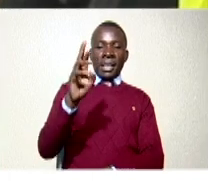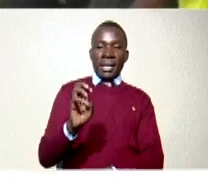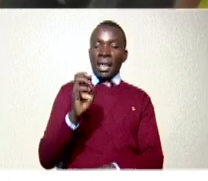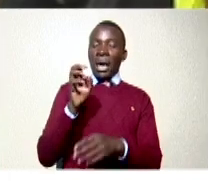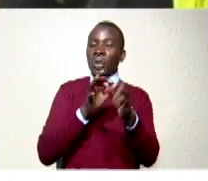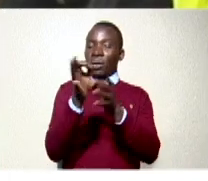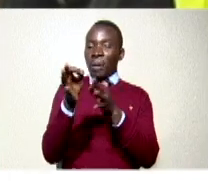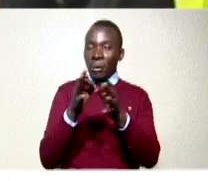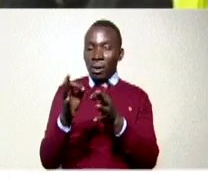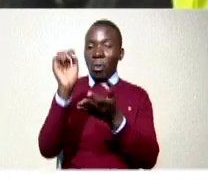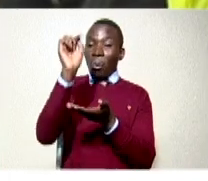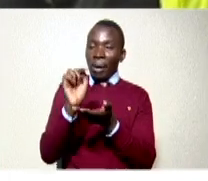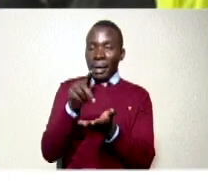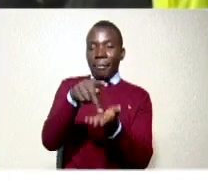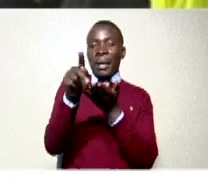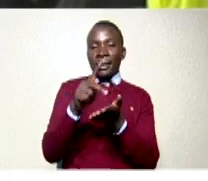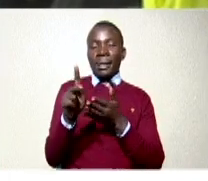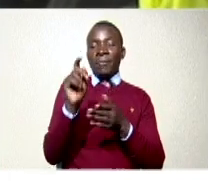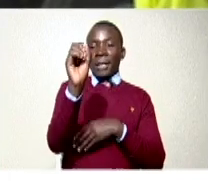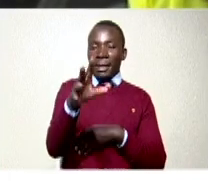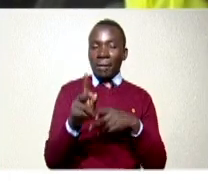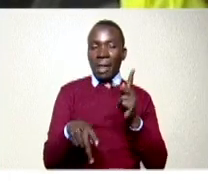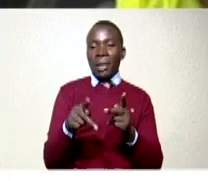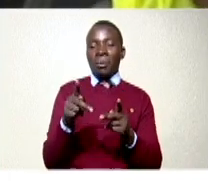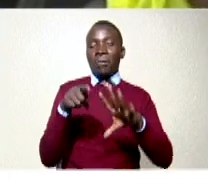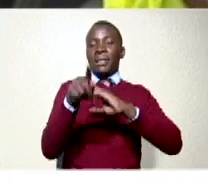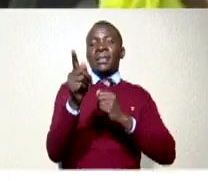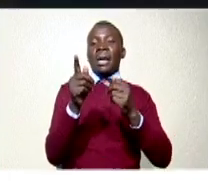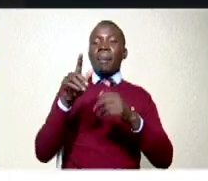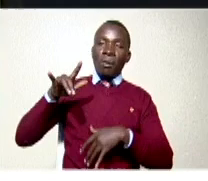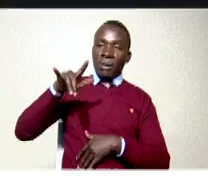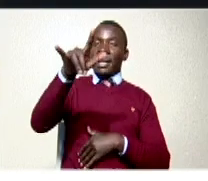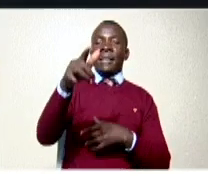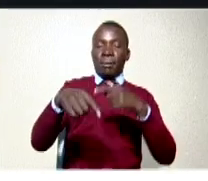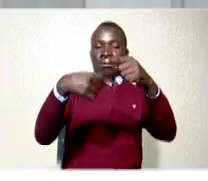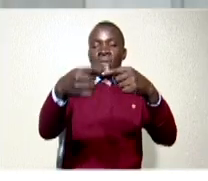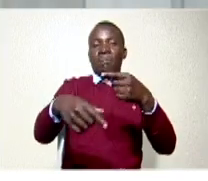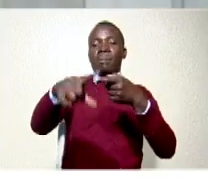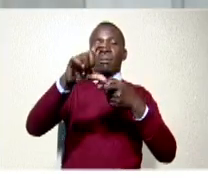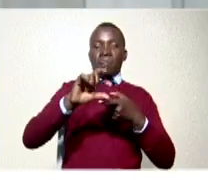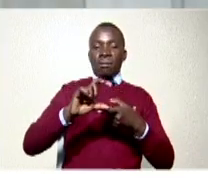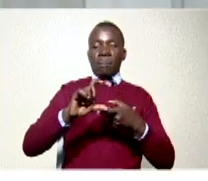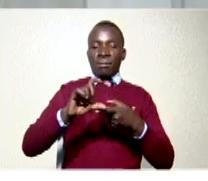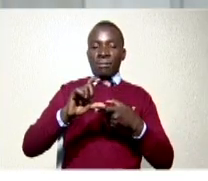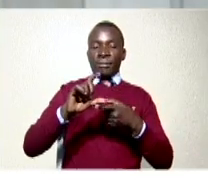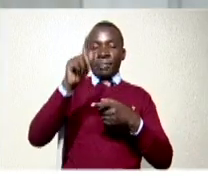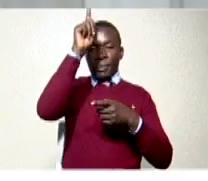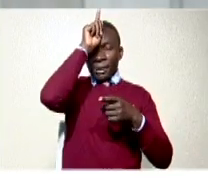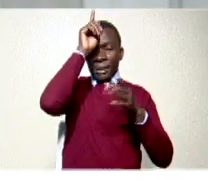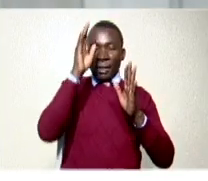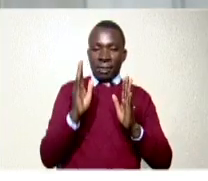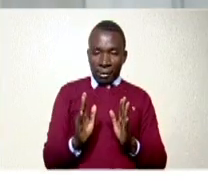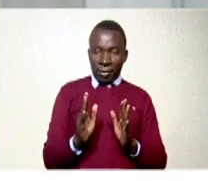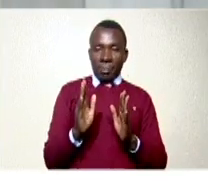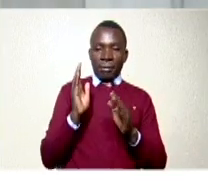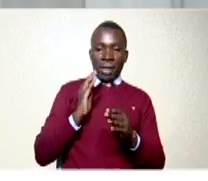ashimangira ko kugabanya ibiciro byatumye abatega indege barushaho kwiyongera abaturage bacu bakano